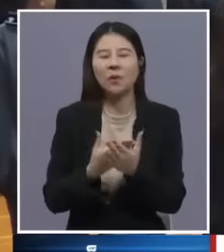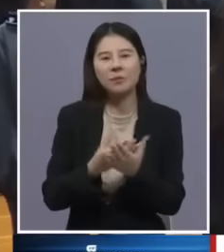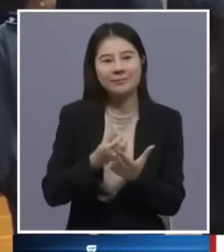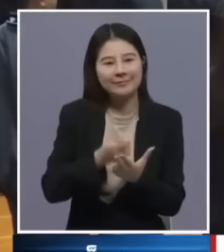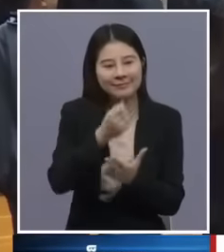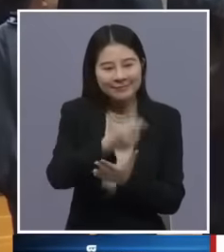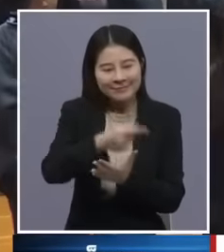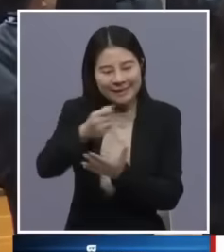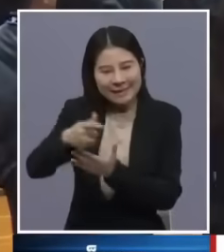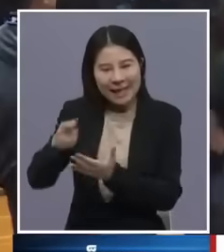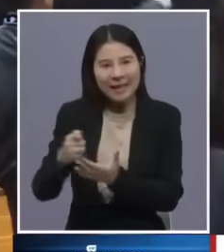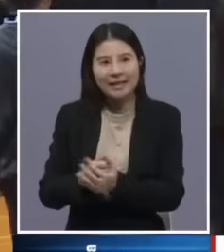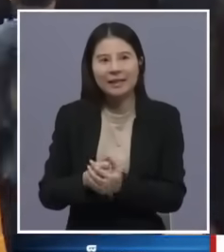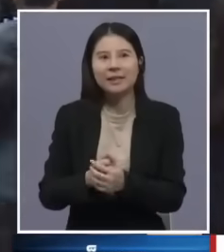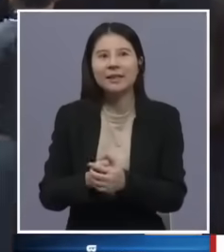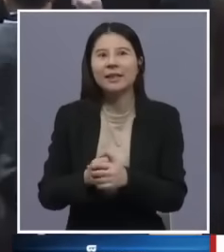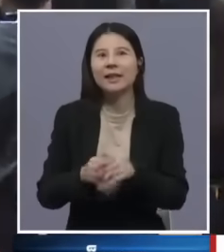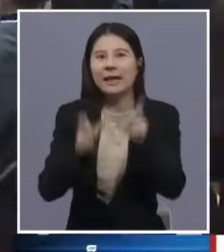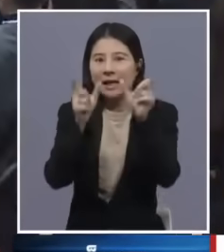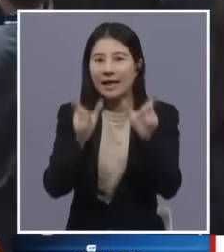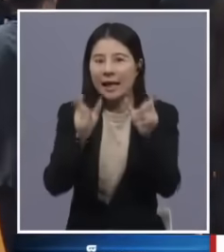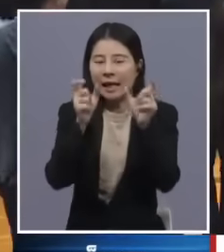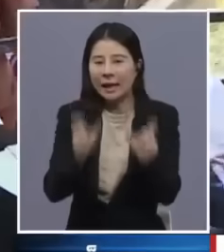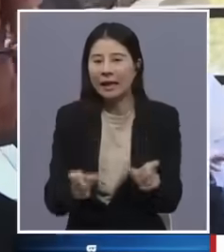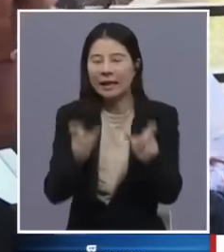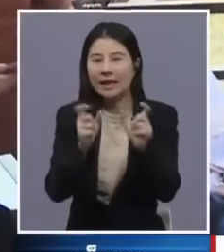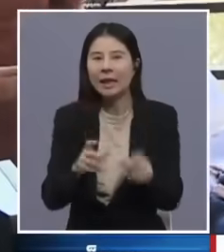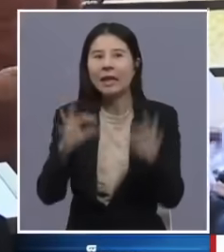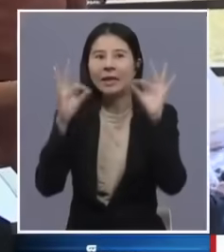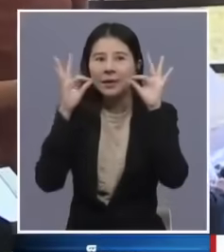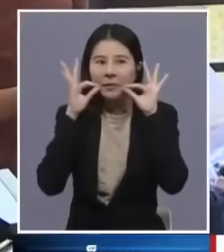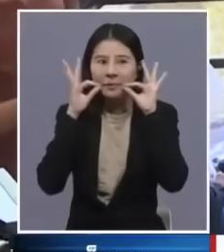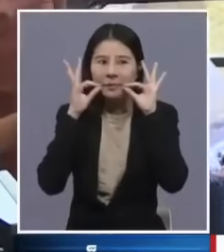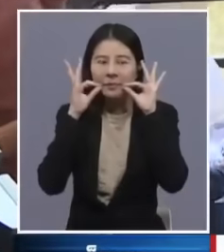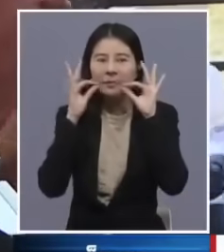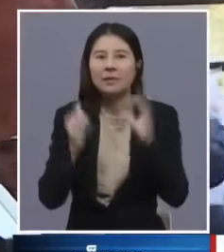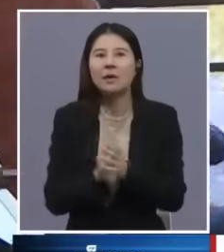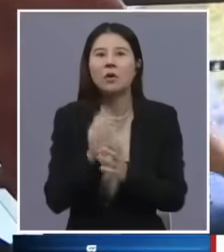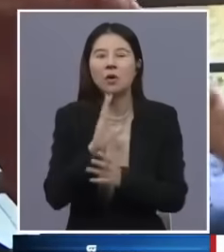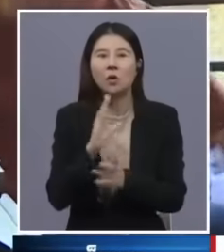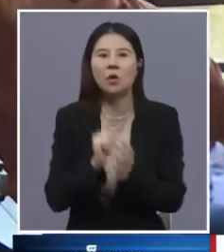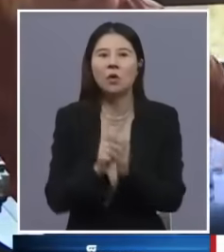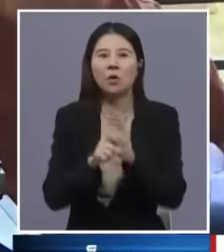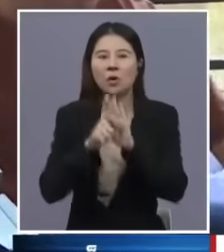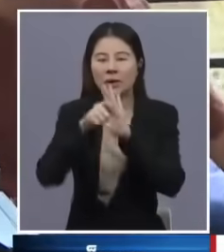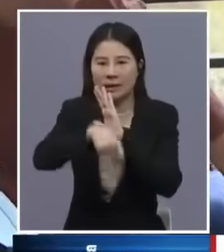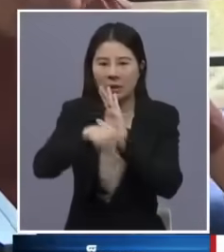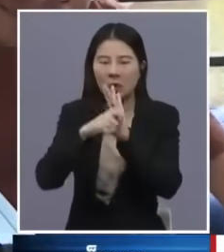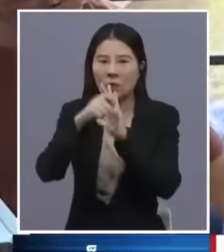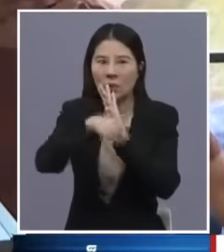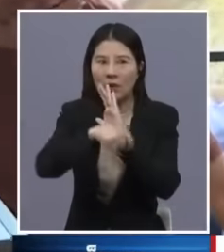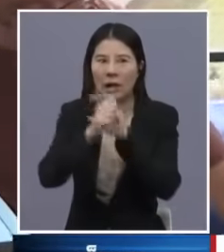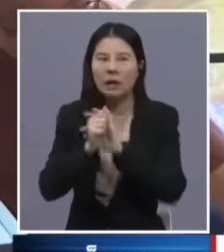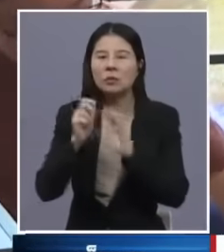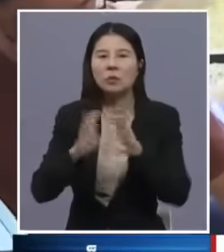ของที่ระลึกเนี่ยคุณผู้ชมเป็นกางเกงแมวกางเกงแมวเห็นว่าเป็นสัญลักษณ์ของจังหวัดนครราชสีมานี่แล้วลายของกางเ